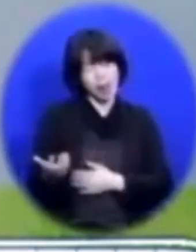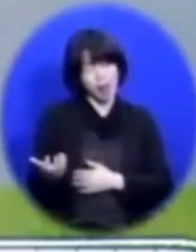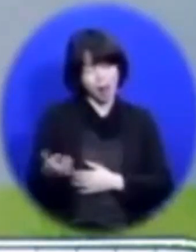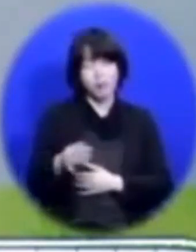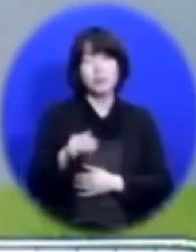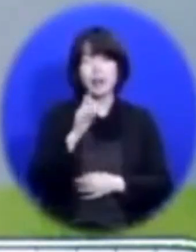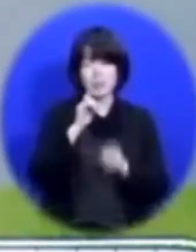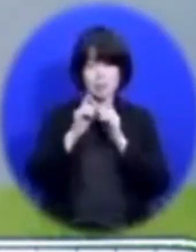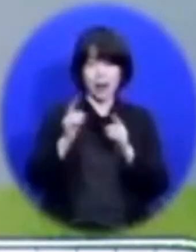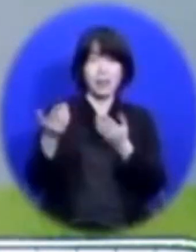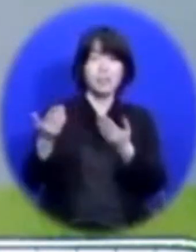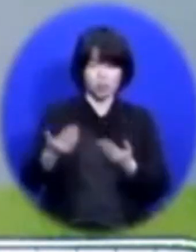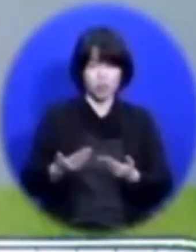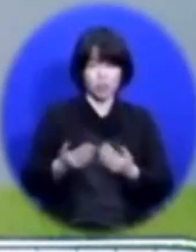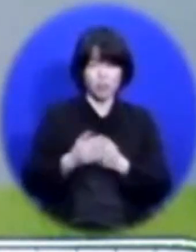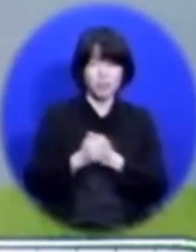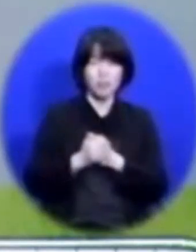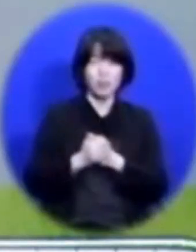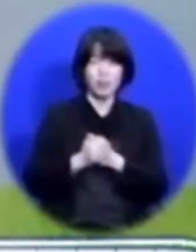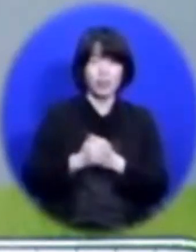말하며 ,